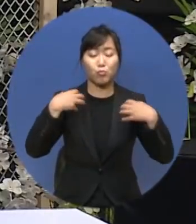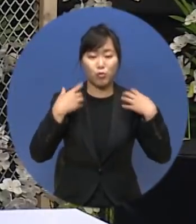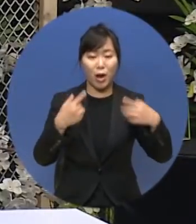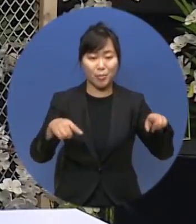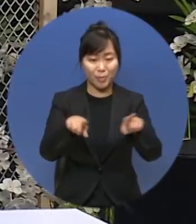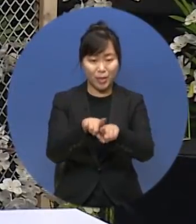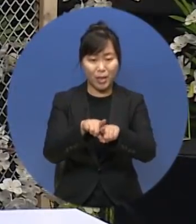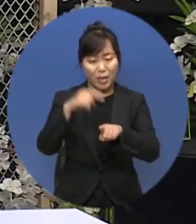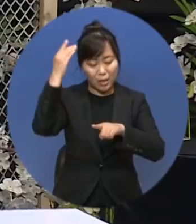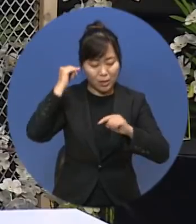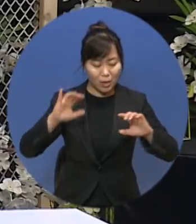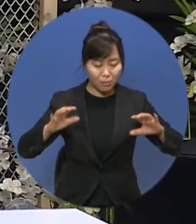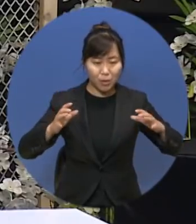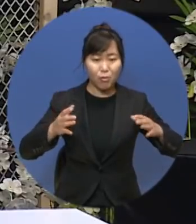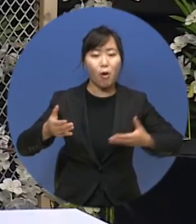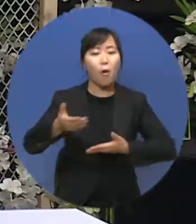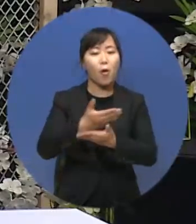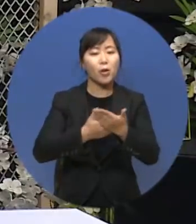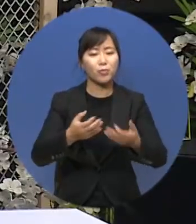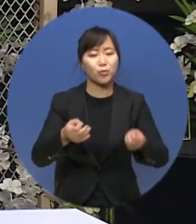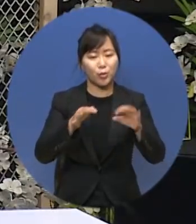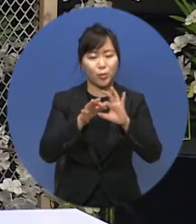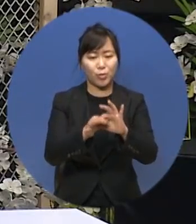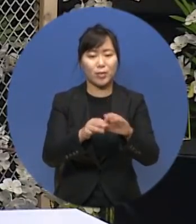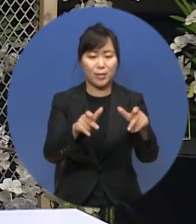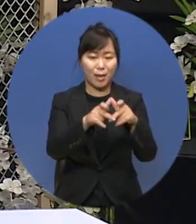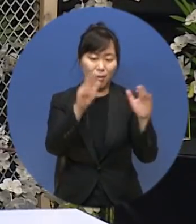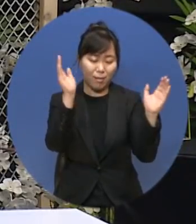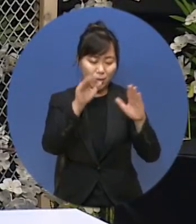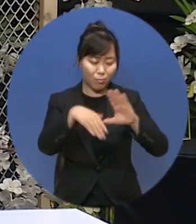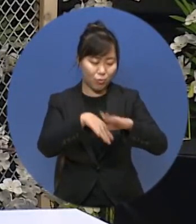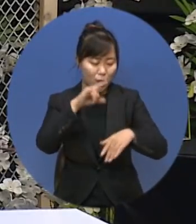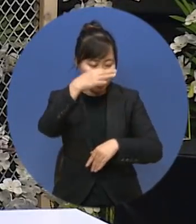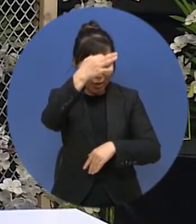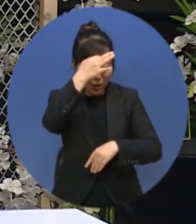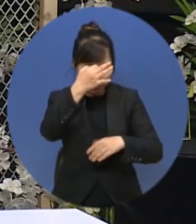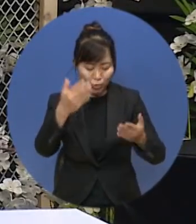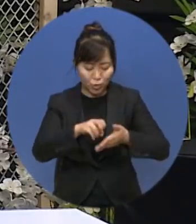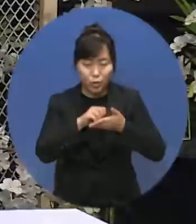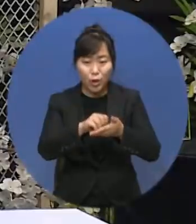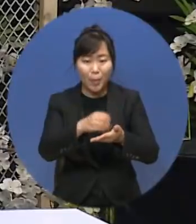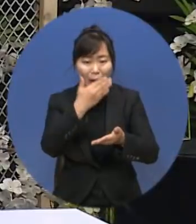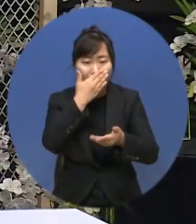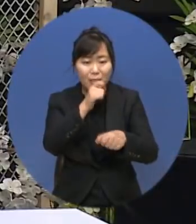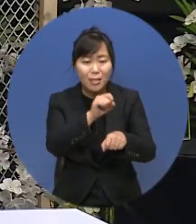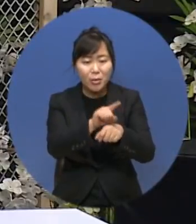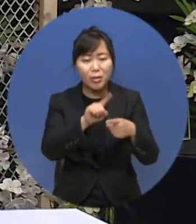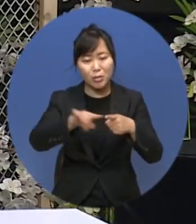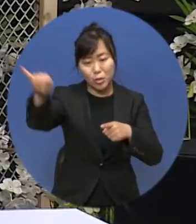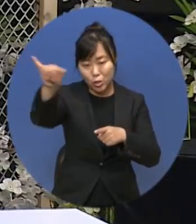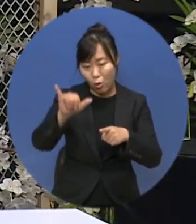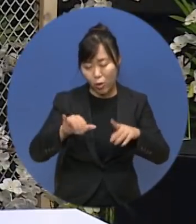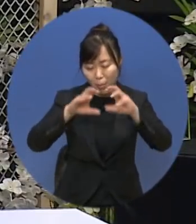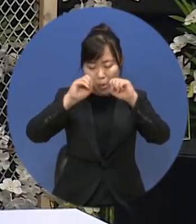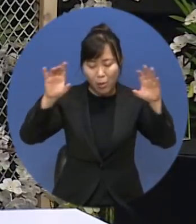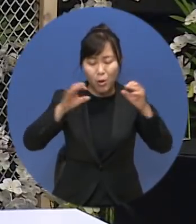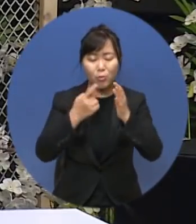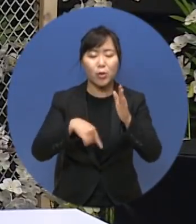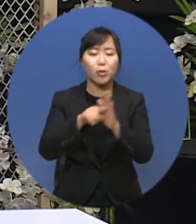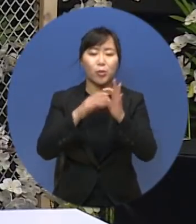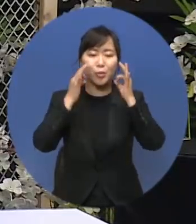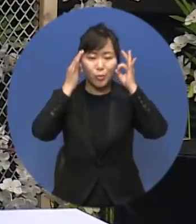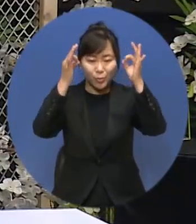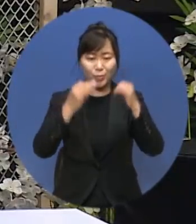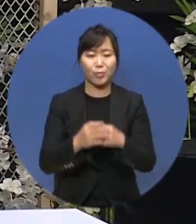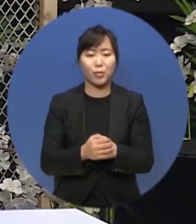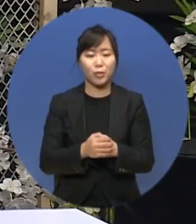함께 대한민국 올림축전을 통해서 장애학생 문화예술 취업의 가능성을 전국에 알리고자